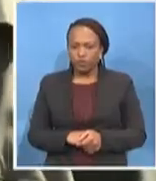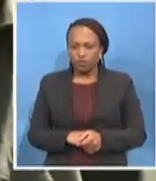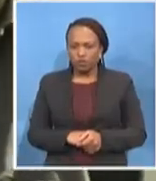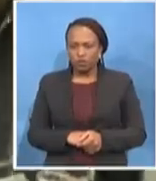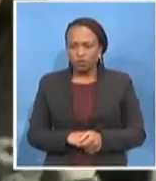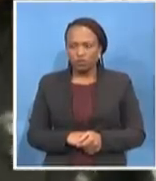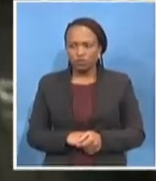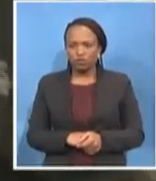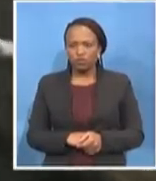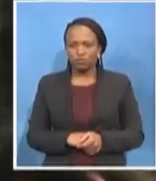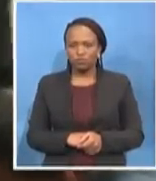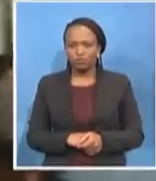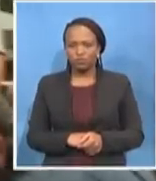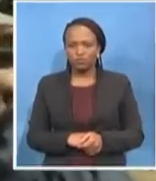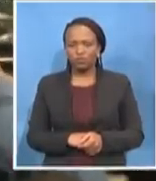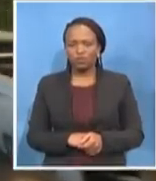Então,